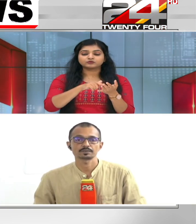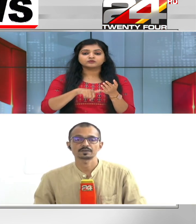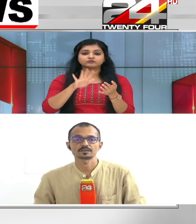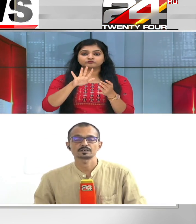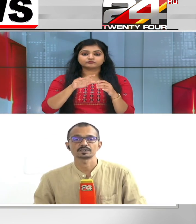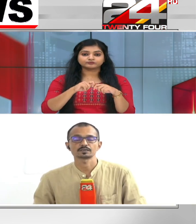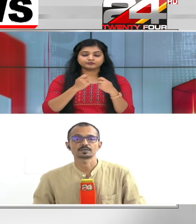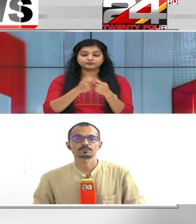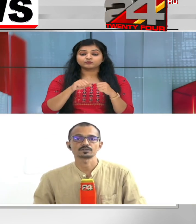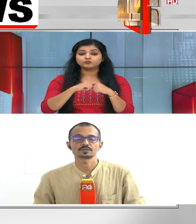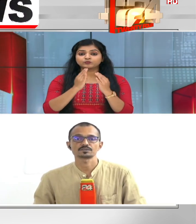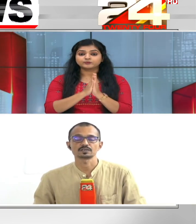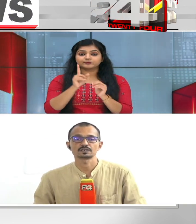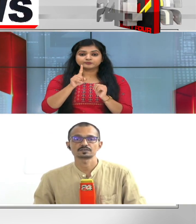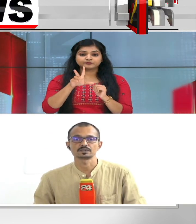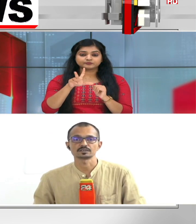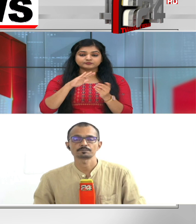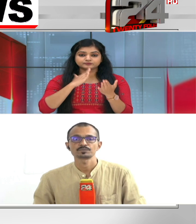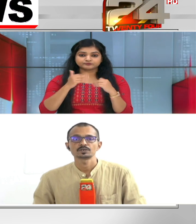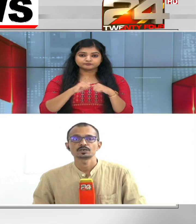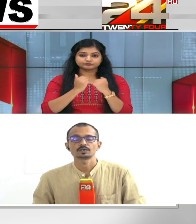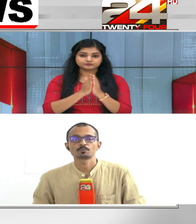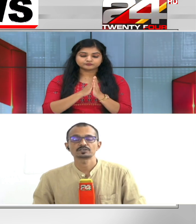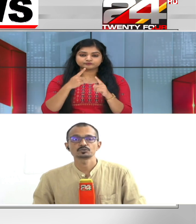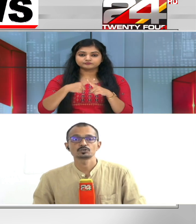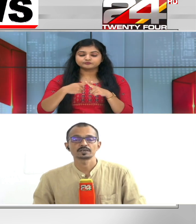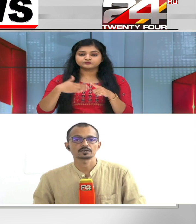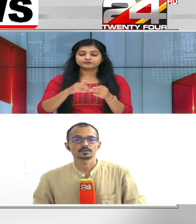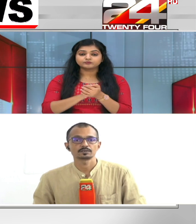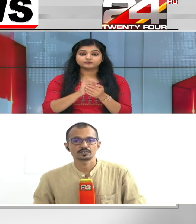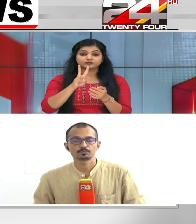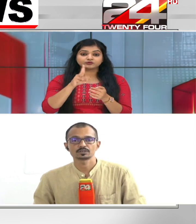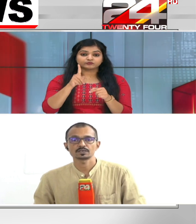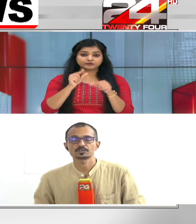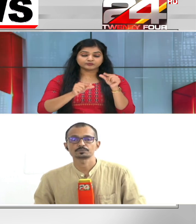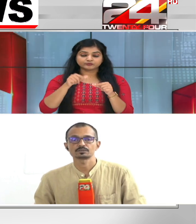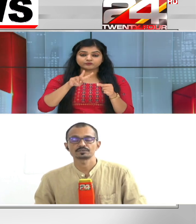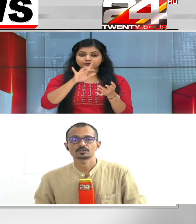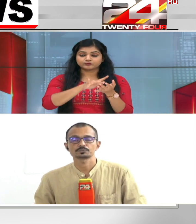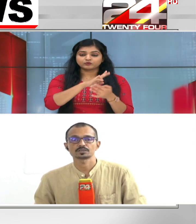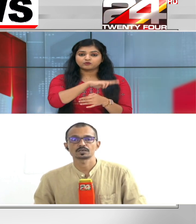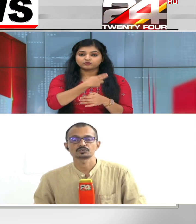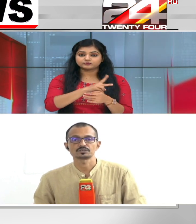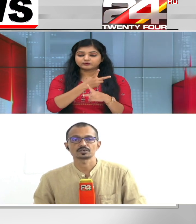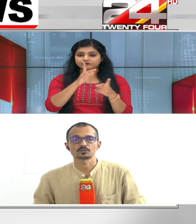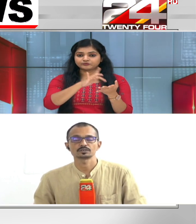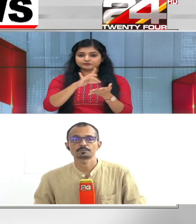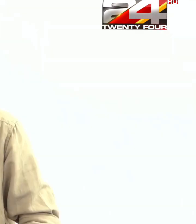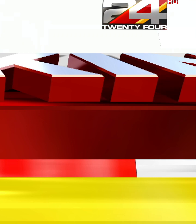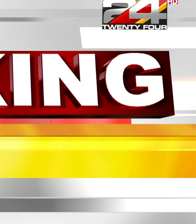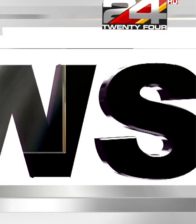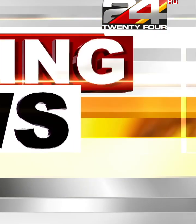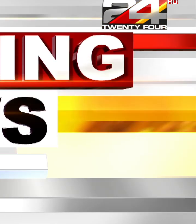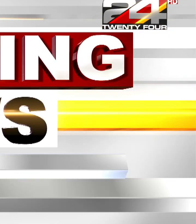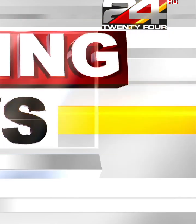അങ്ങനെ 18 മരണമാണ് ഇപ്പോൾ ഇതുവരെ സ്ഥിരീകരിച്ചിരിക്കുന്നത്. 31 പേർ വിഴിപ്പുരത്തെ ആശുപത്രി വിവിധ ആശുപത്രികളായി ചികിത്സയിലുണ്ട്. ഇതിൽ